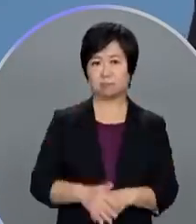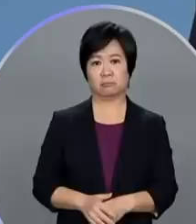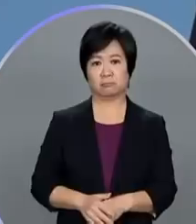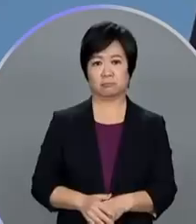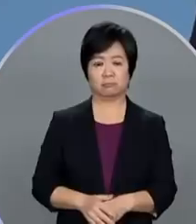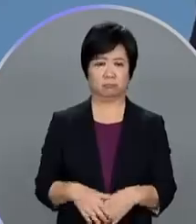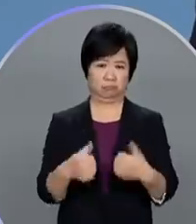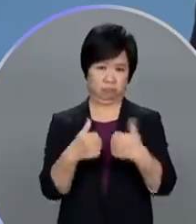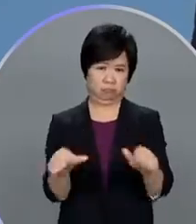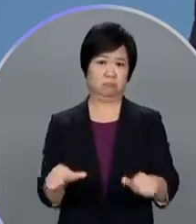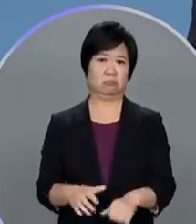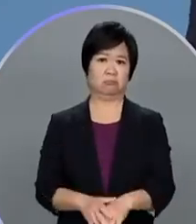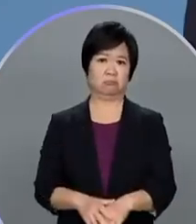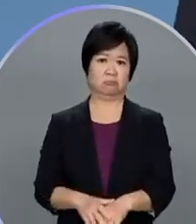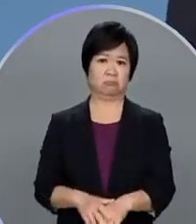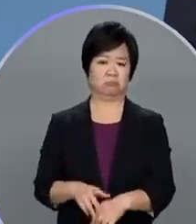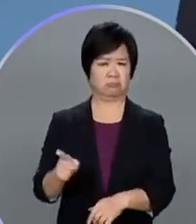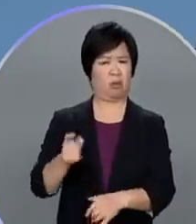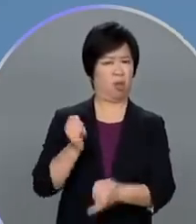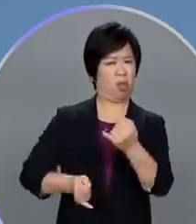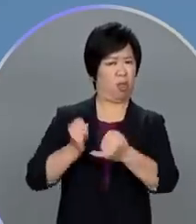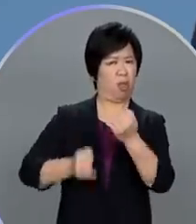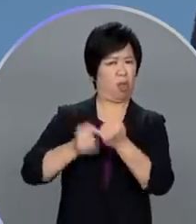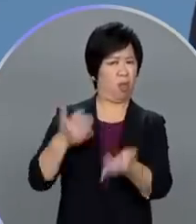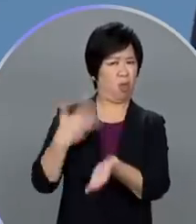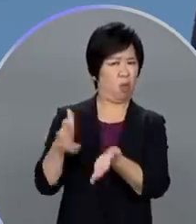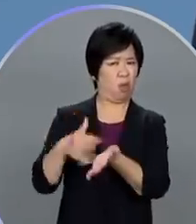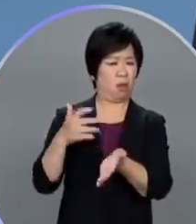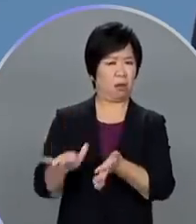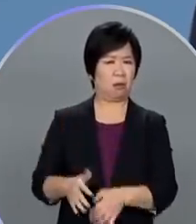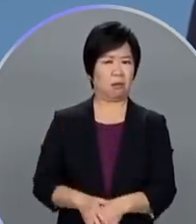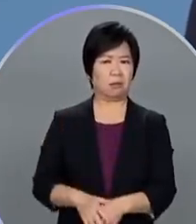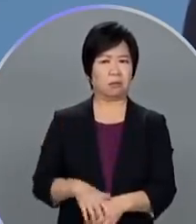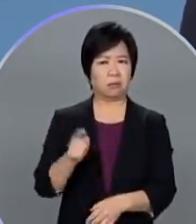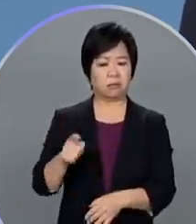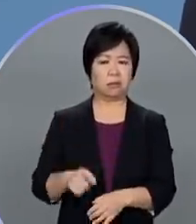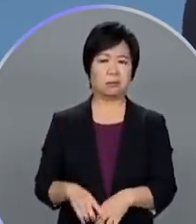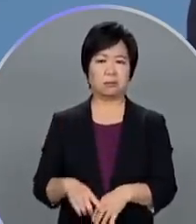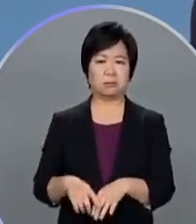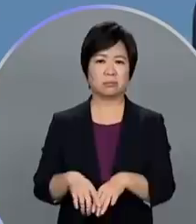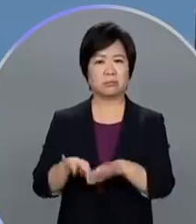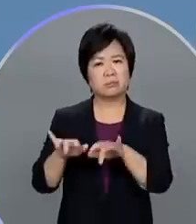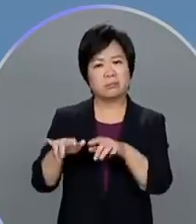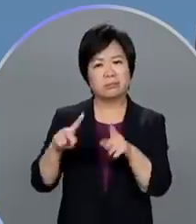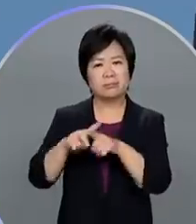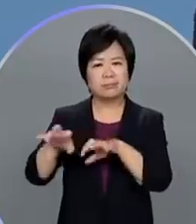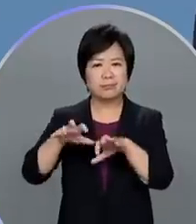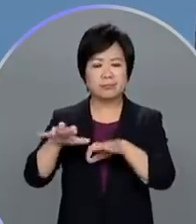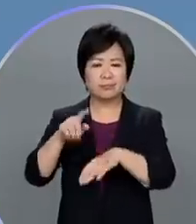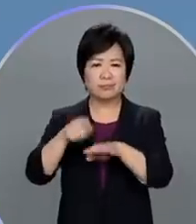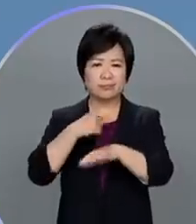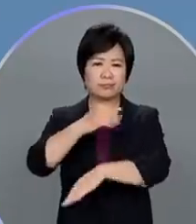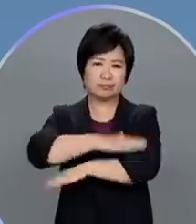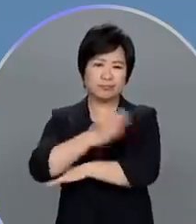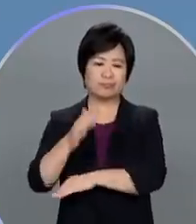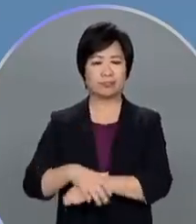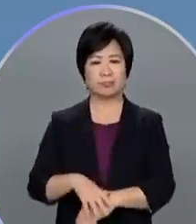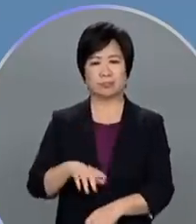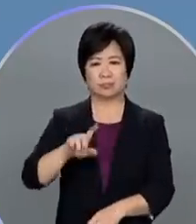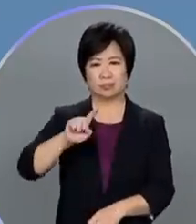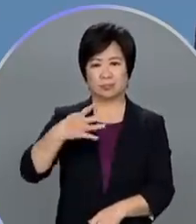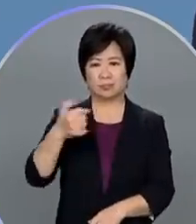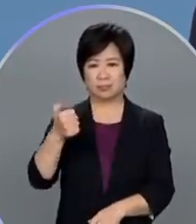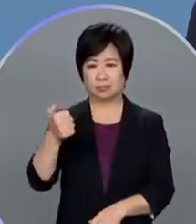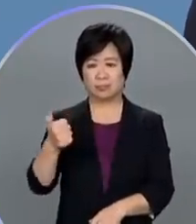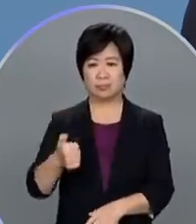公平的。你跳票记录太多，你的小编可能就从报纸上以及1450的网络